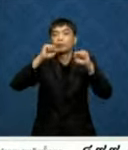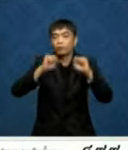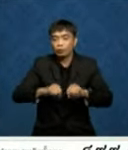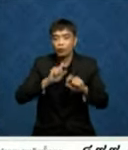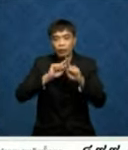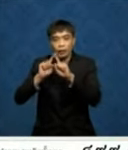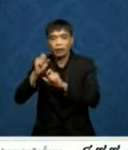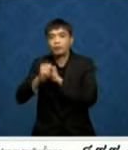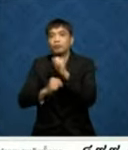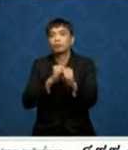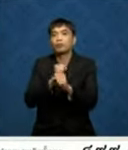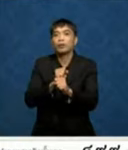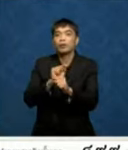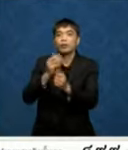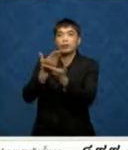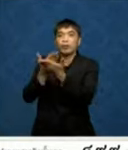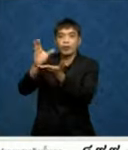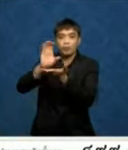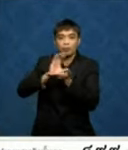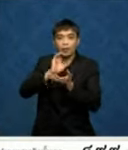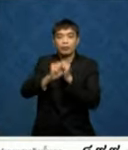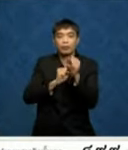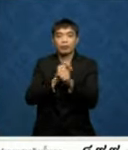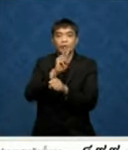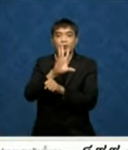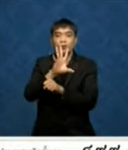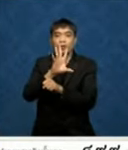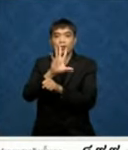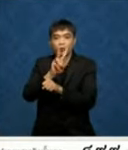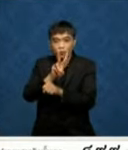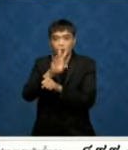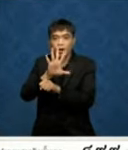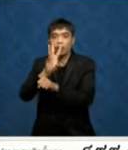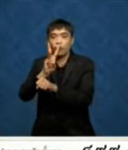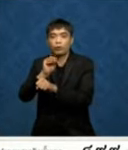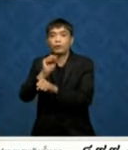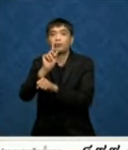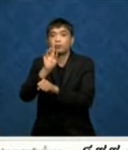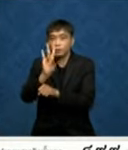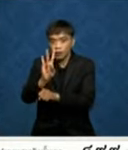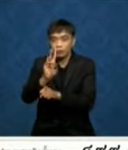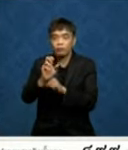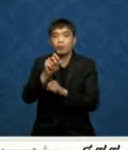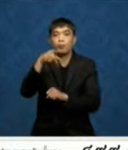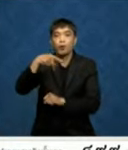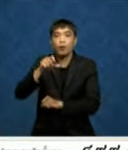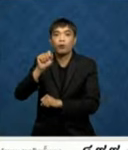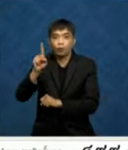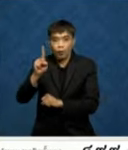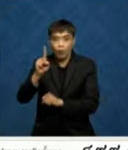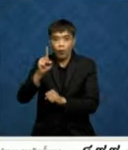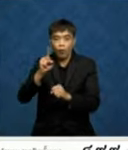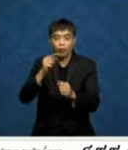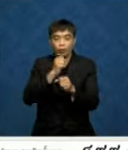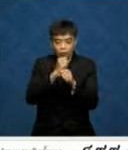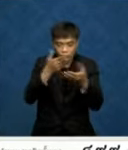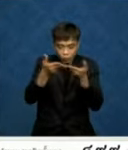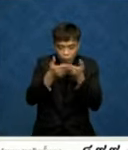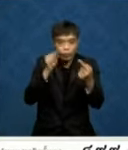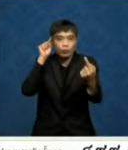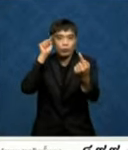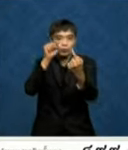มาณพ.ศ. 2567พ.ศ.อย่างเต็มที่จนสำเร็จลุล่วงไปด้วยดีพร้อมทั้ง